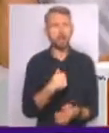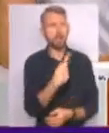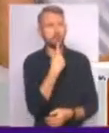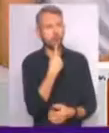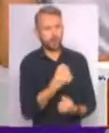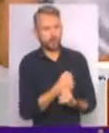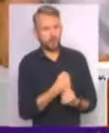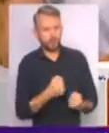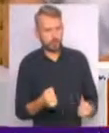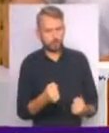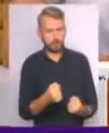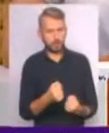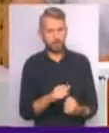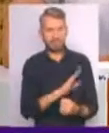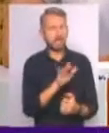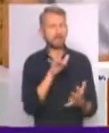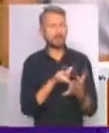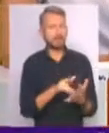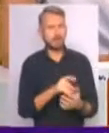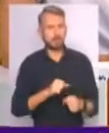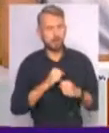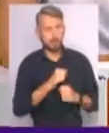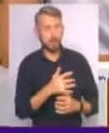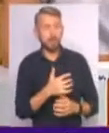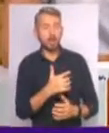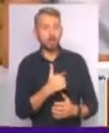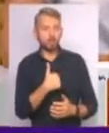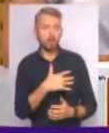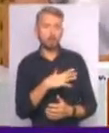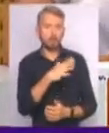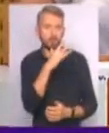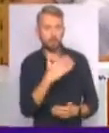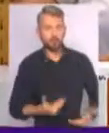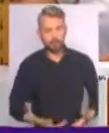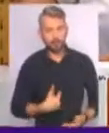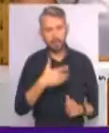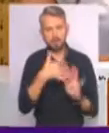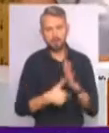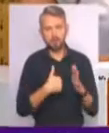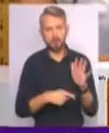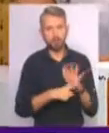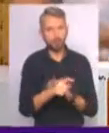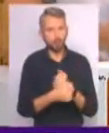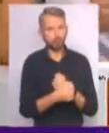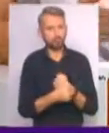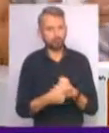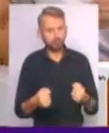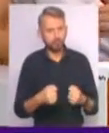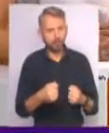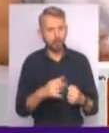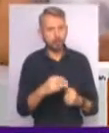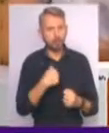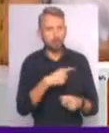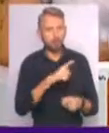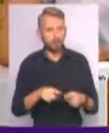хотіла. Не целенаправленно. То есть был момент в моей жизни, когда я поняла, что я начинаю набирать вес. Но я быстренько это